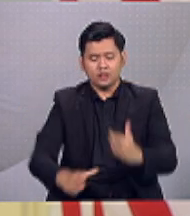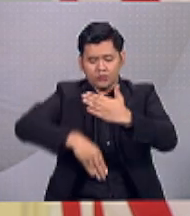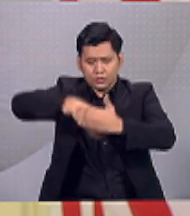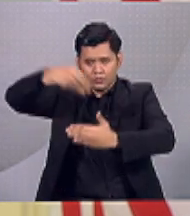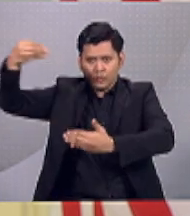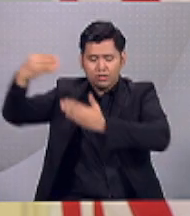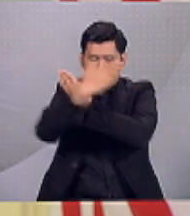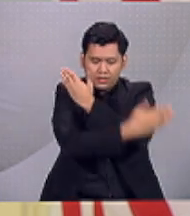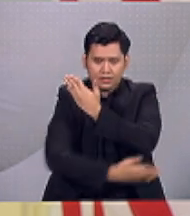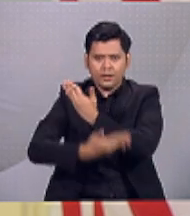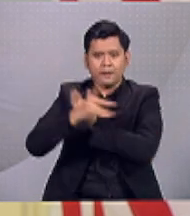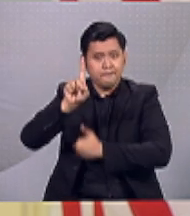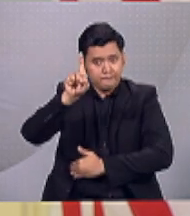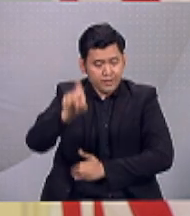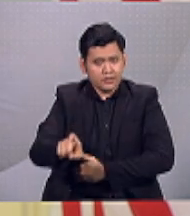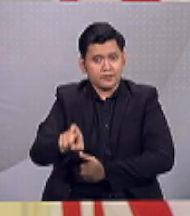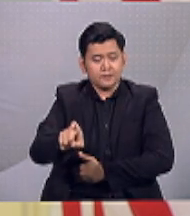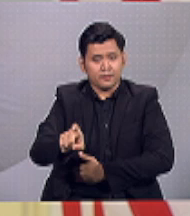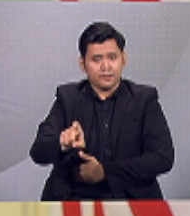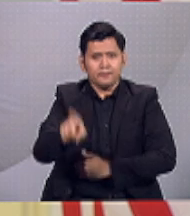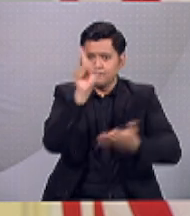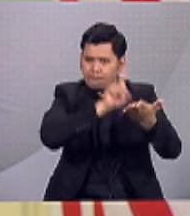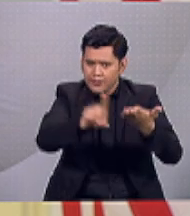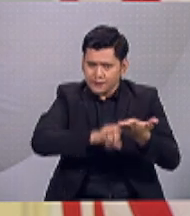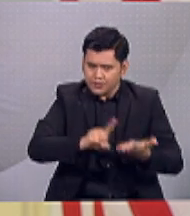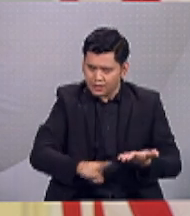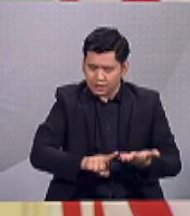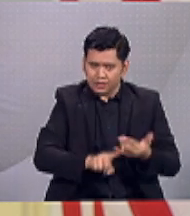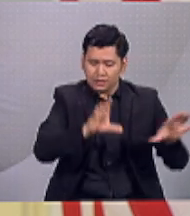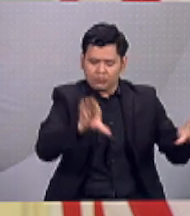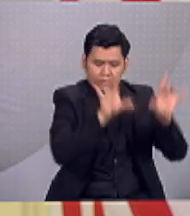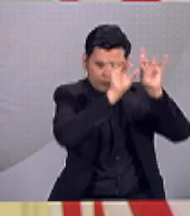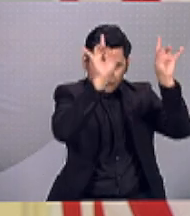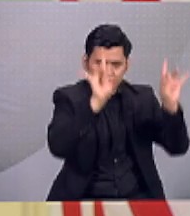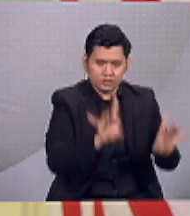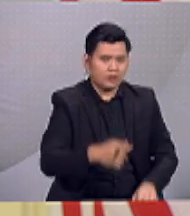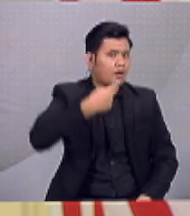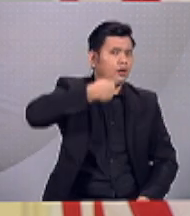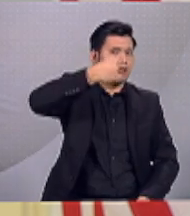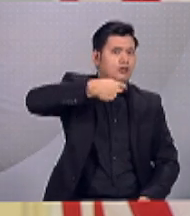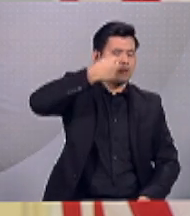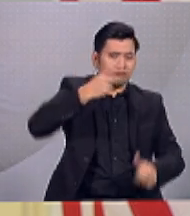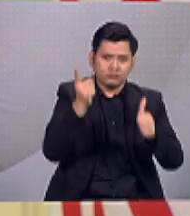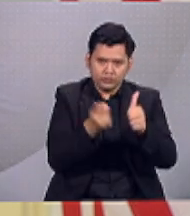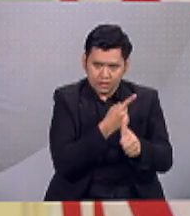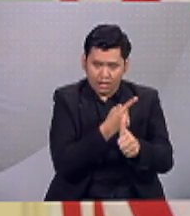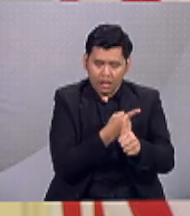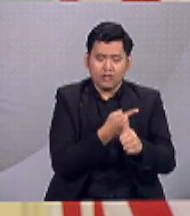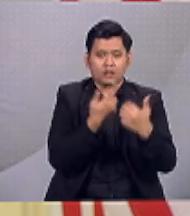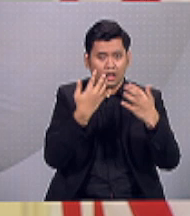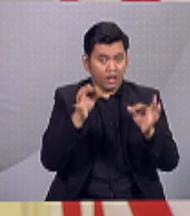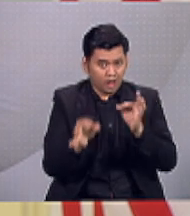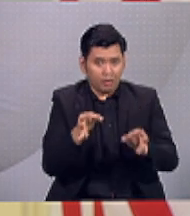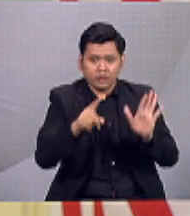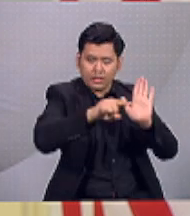mereka mesti diperiksa ataupun dibuat saringan kesihatan terlebih dulu. Setelah didapati